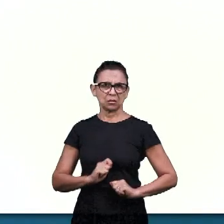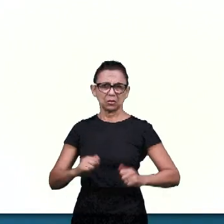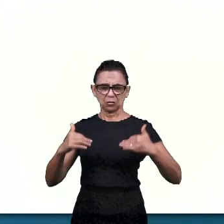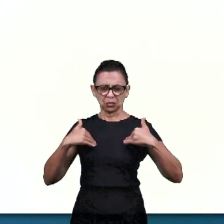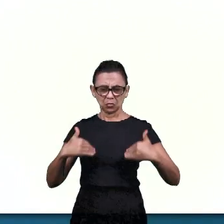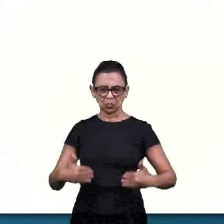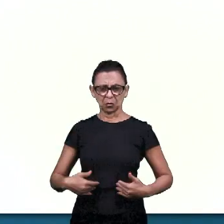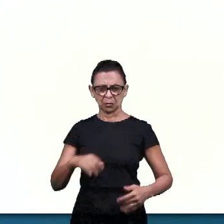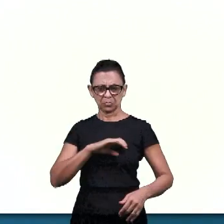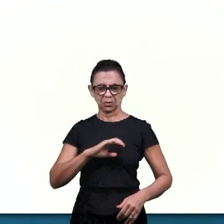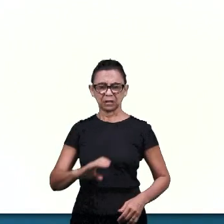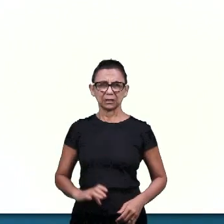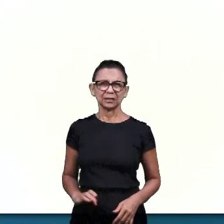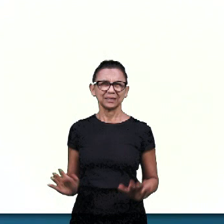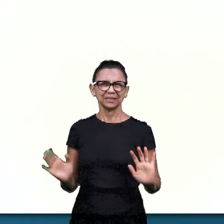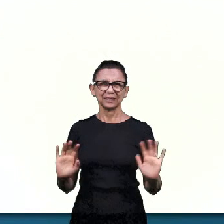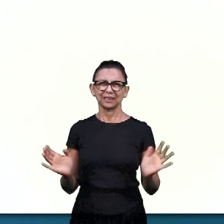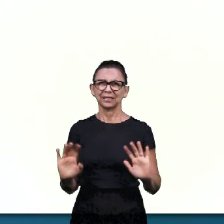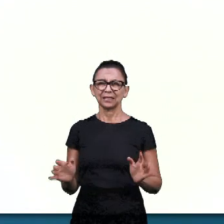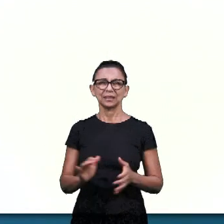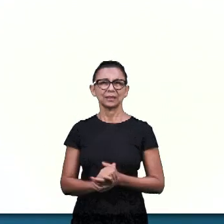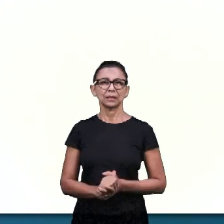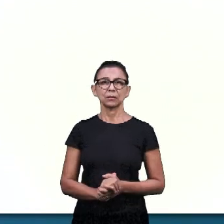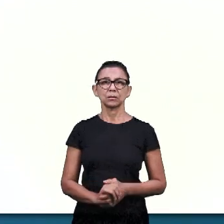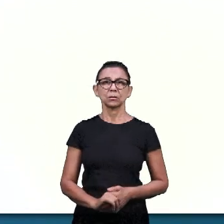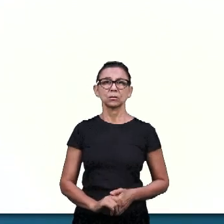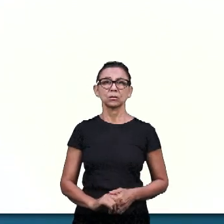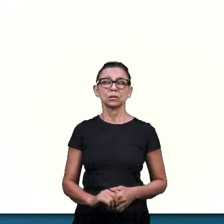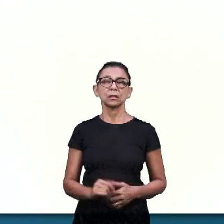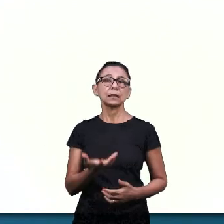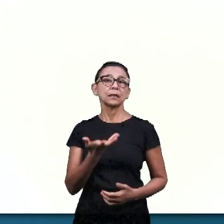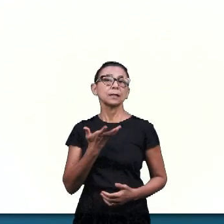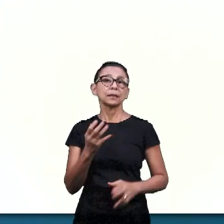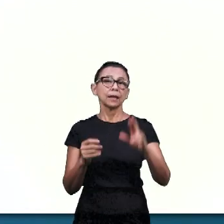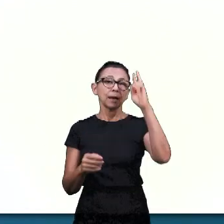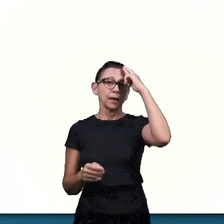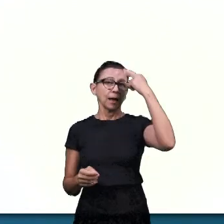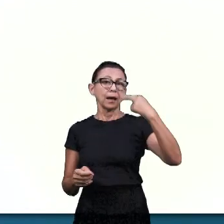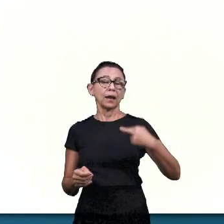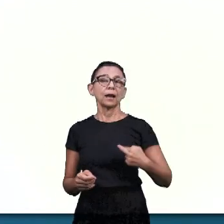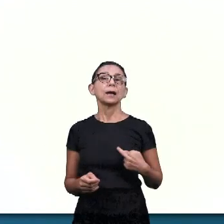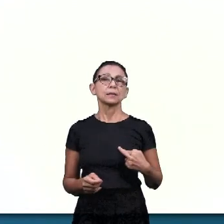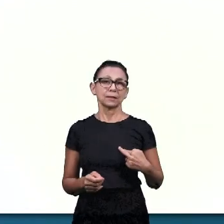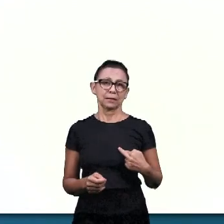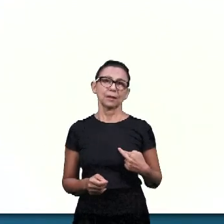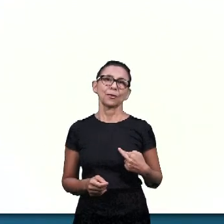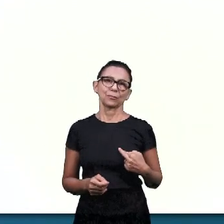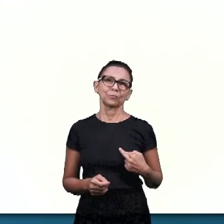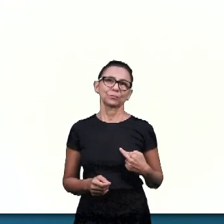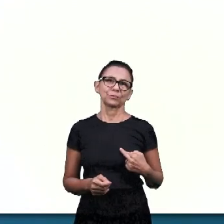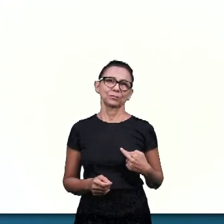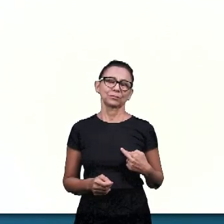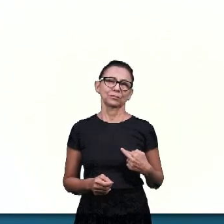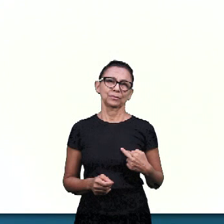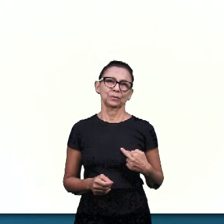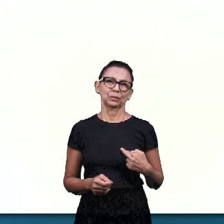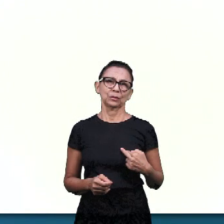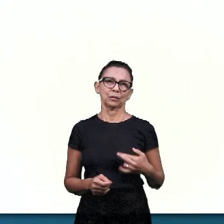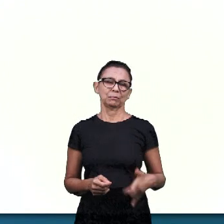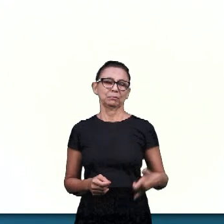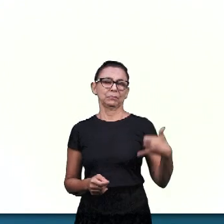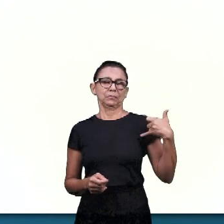C'est cher. C'est tout ce qu'il veut. Bien évidemment, il rejette la Trinité. Maintenant, voyez